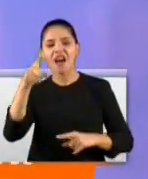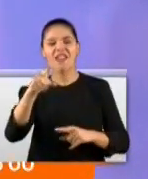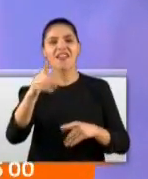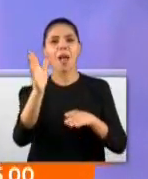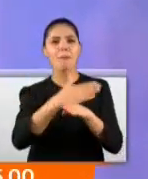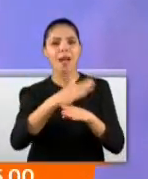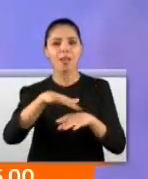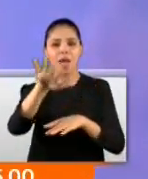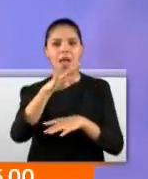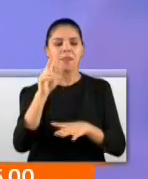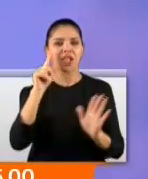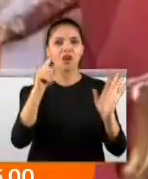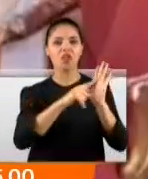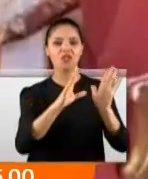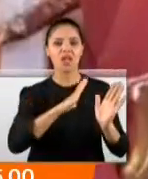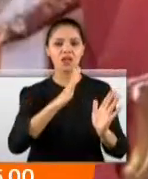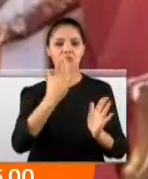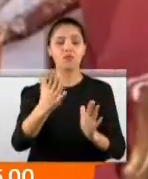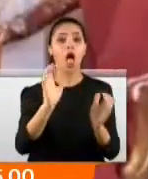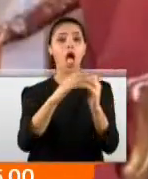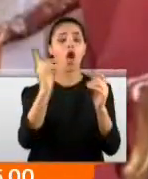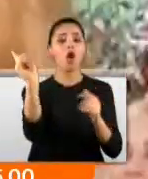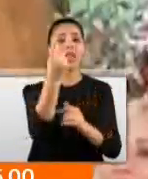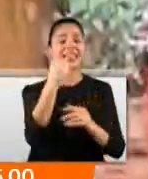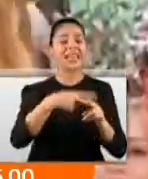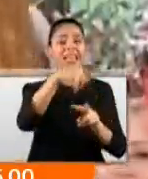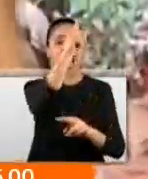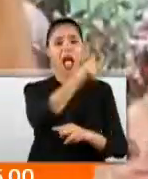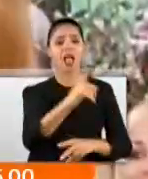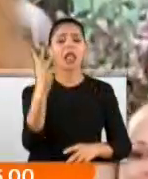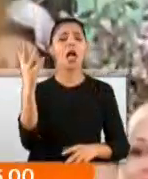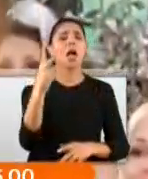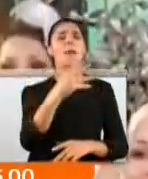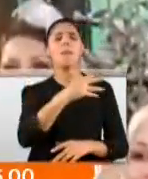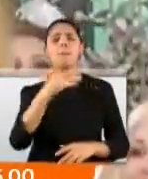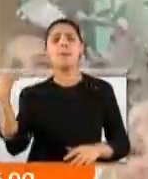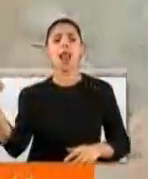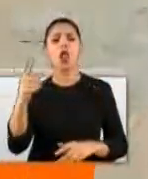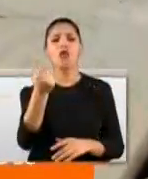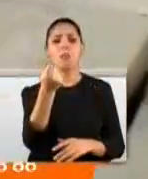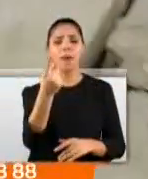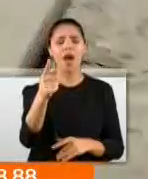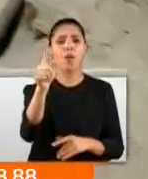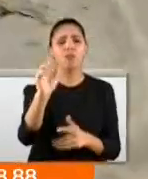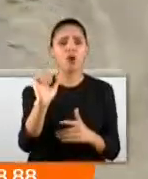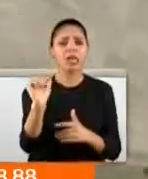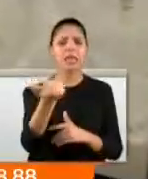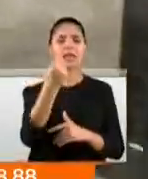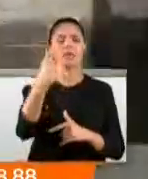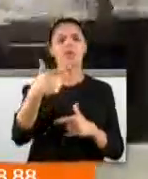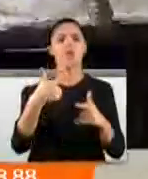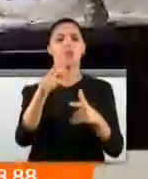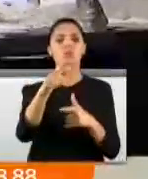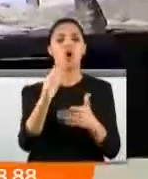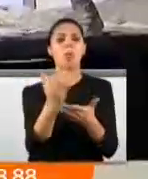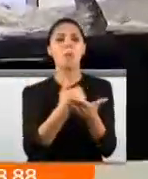değil. Hepsi yaratılışı destekliyor. Örgüt lideri Adnan Oktar'ın milyonlarca dolar değerindeki fosil koleksiyonu ele geçirildi.